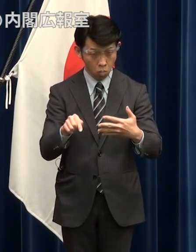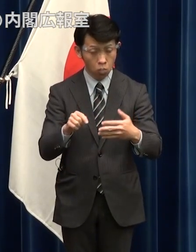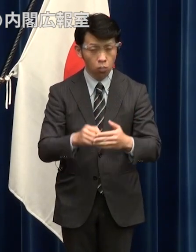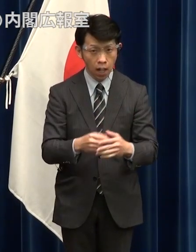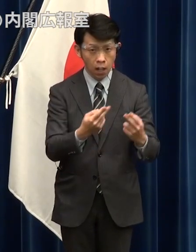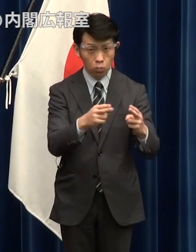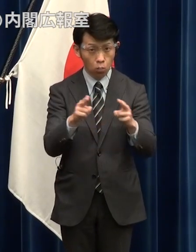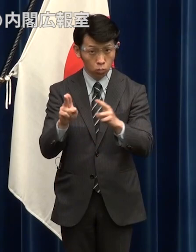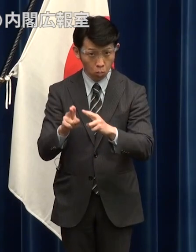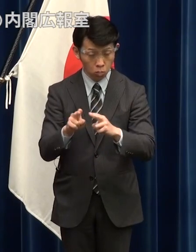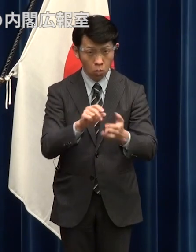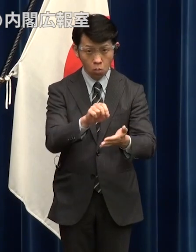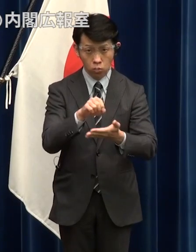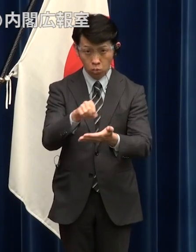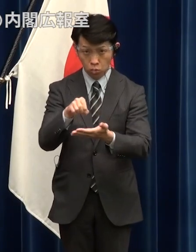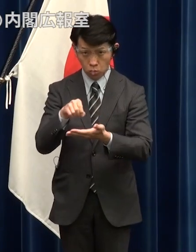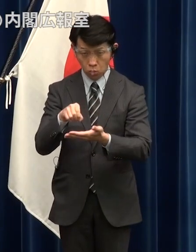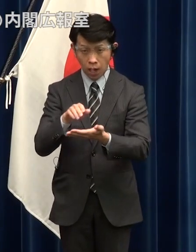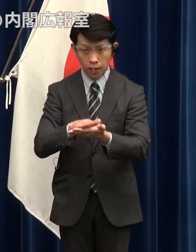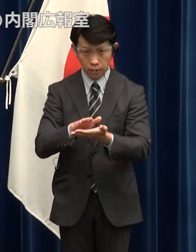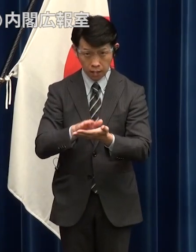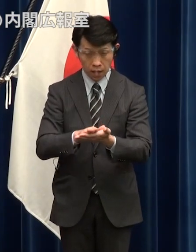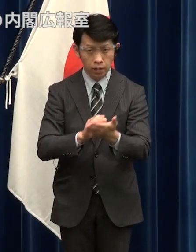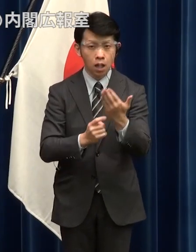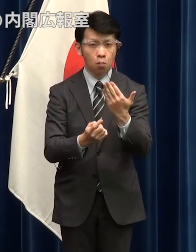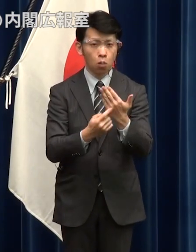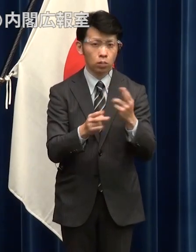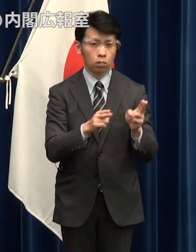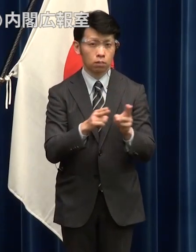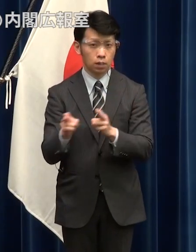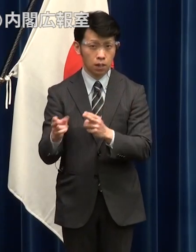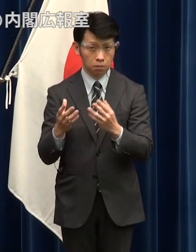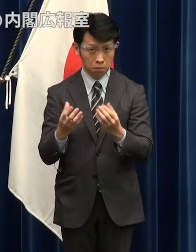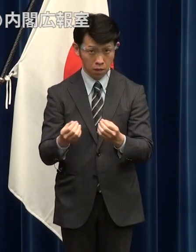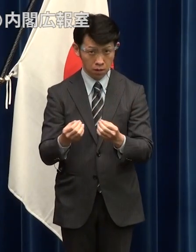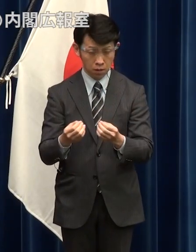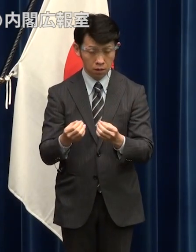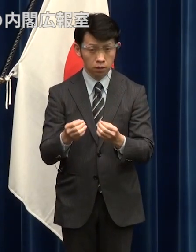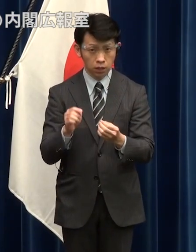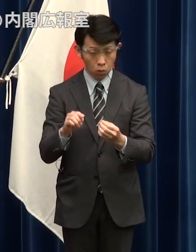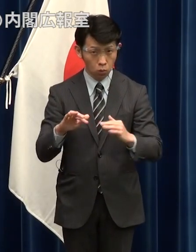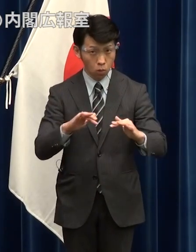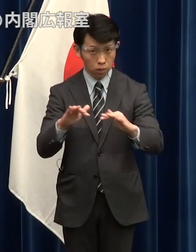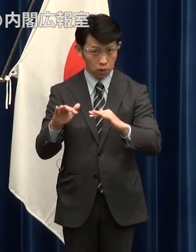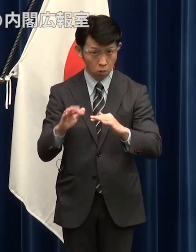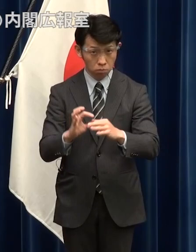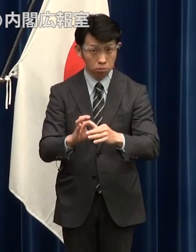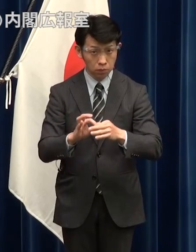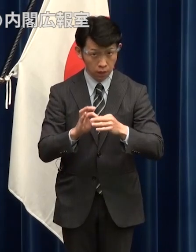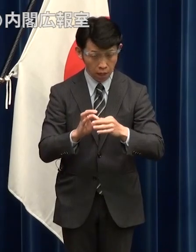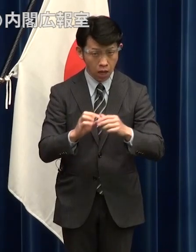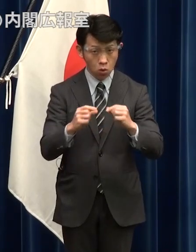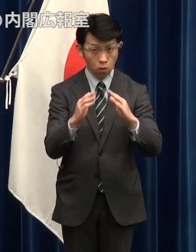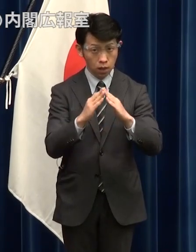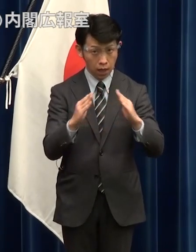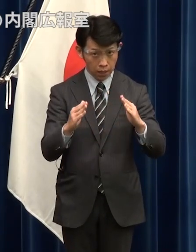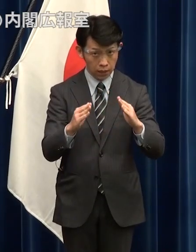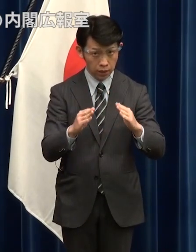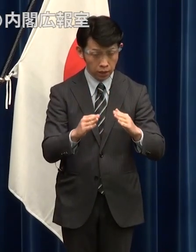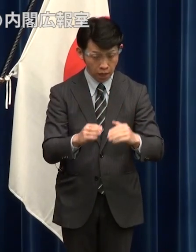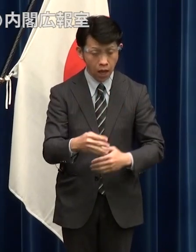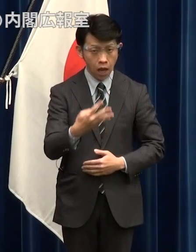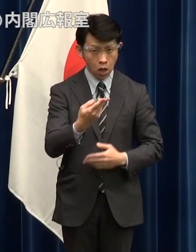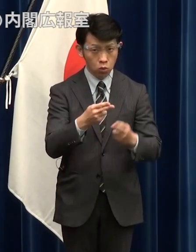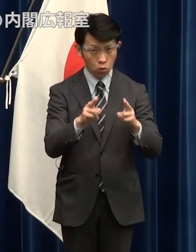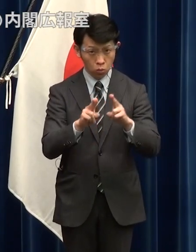張に関する論点整理が行われました。こうした議論を通じて国会で与野党の合意を